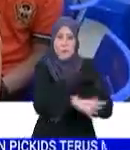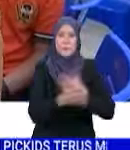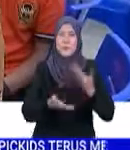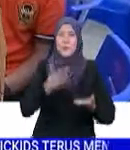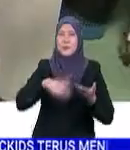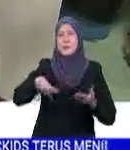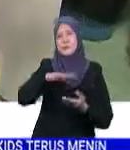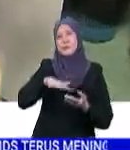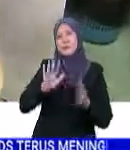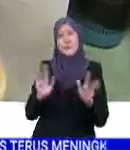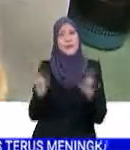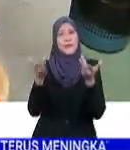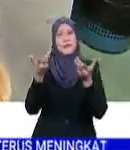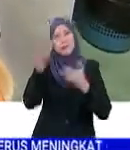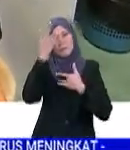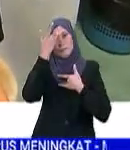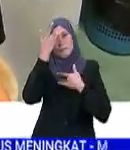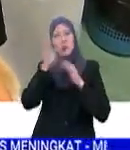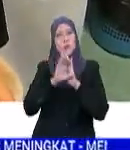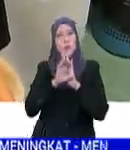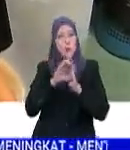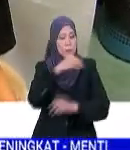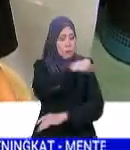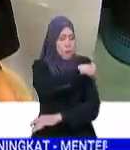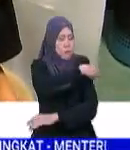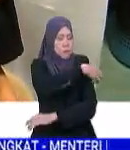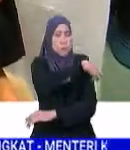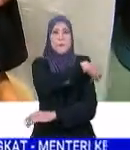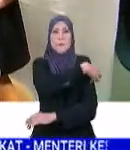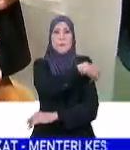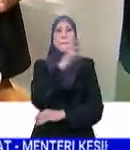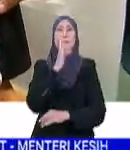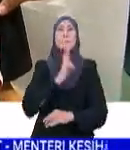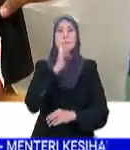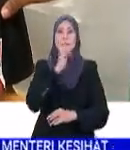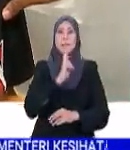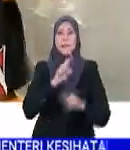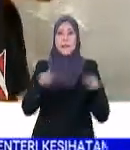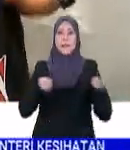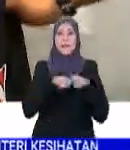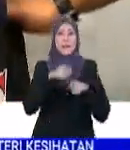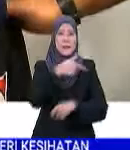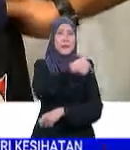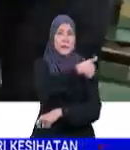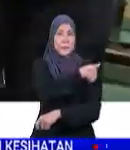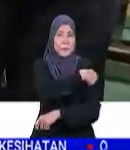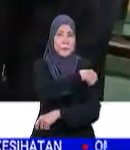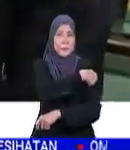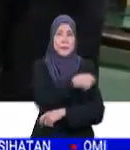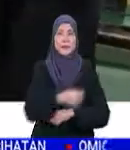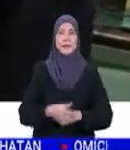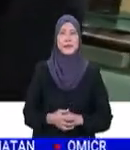hanya dalam kategori ringan seperti mengalami bengkak dan kesan merah pada tempat suntikan